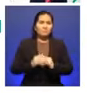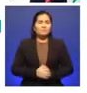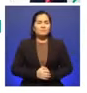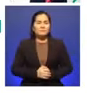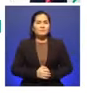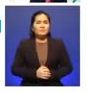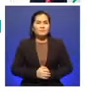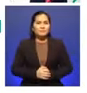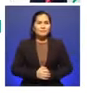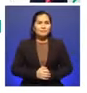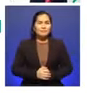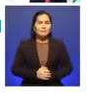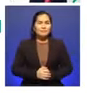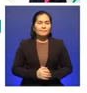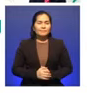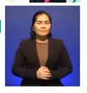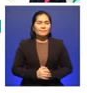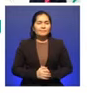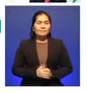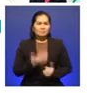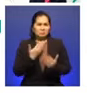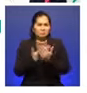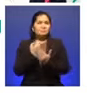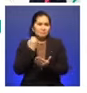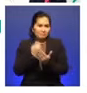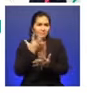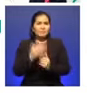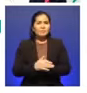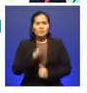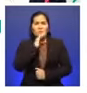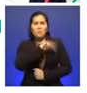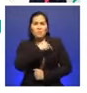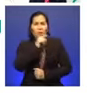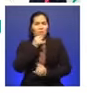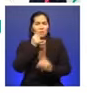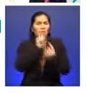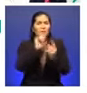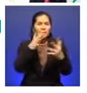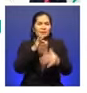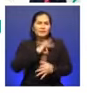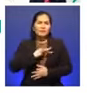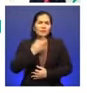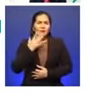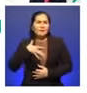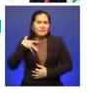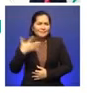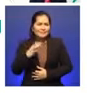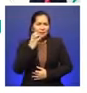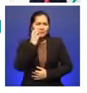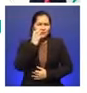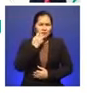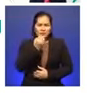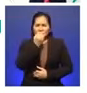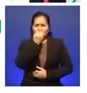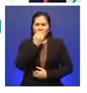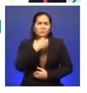าพยาบาลอีกซึ่งเป็นการใช้จ่ายที่สูงถ้าไม่ไปหาหมอก็จะเกิดความหงุดหงิดรำคาญไม่อยากรับประท